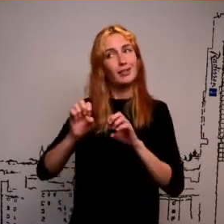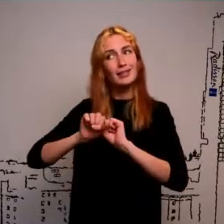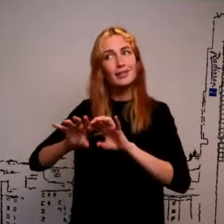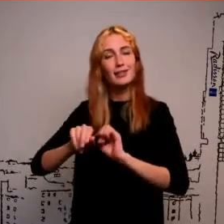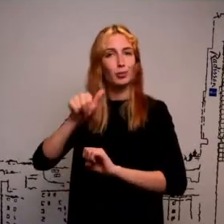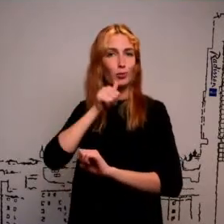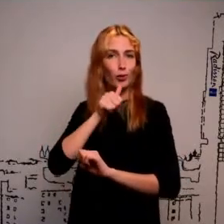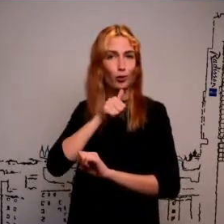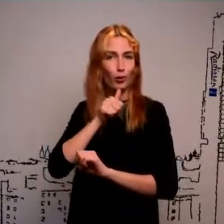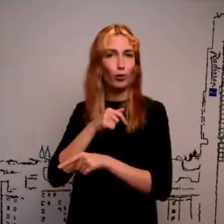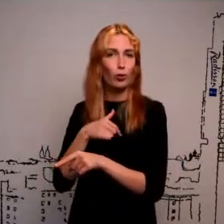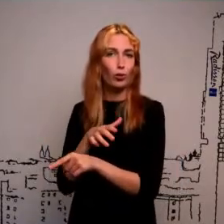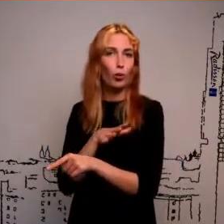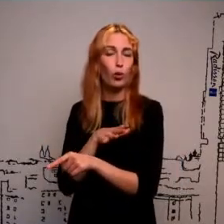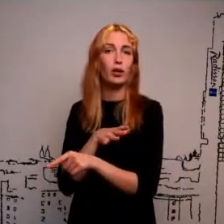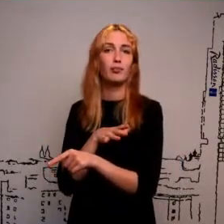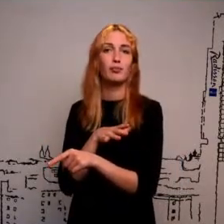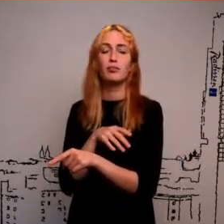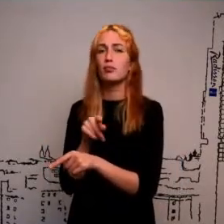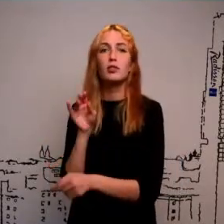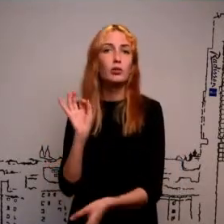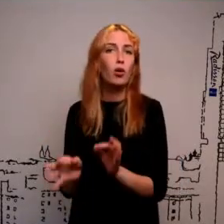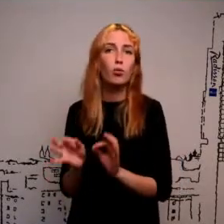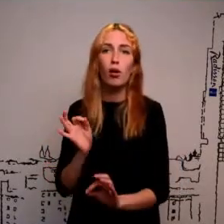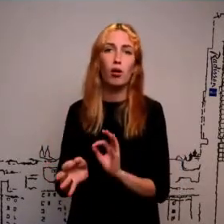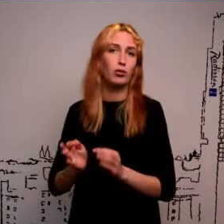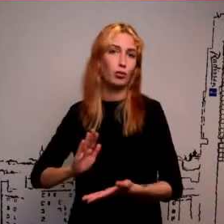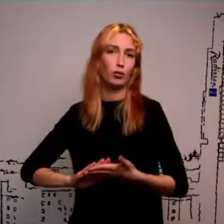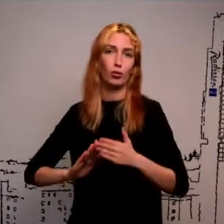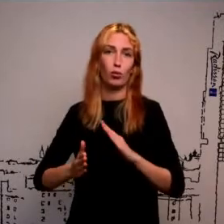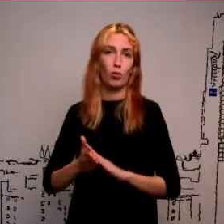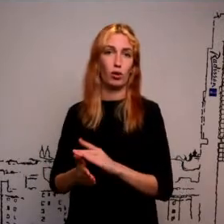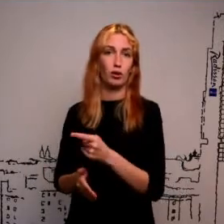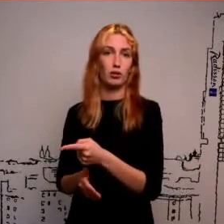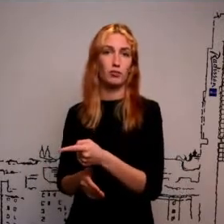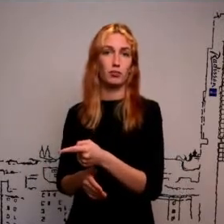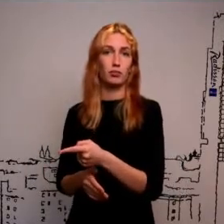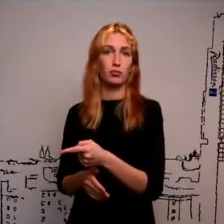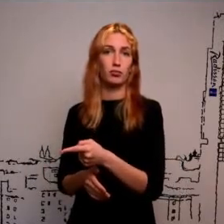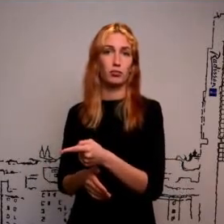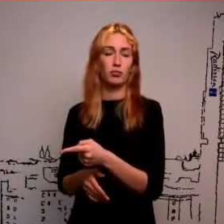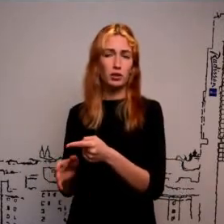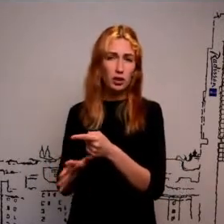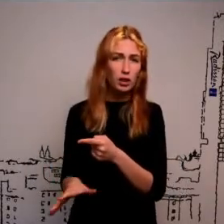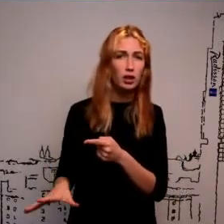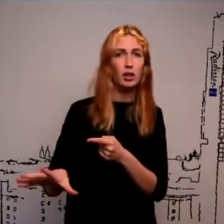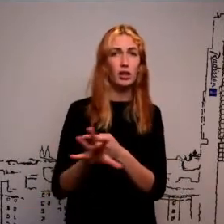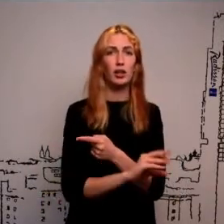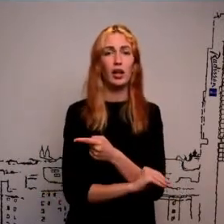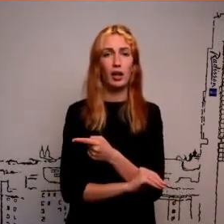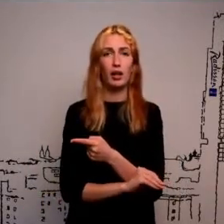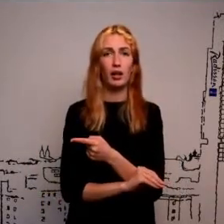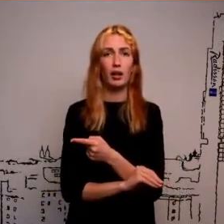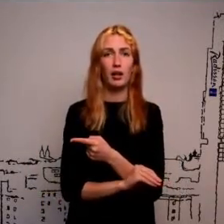selgitada, et see on täiesti normaalne olukord, et te saategi seda kõike